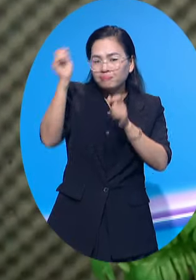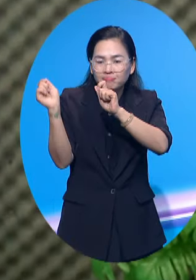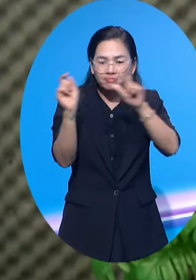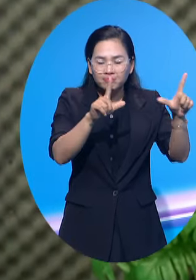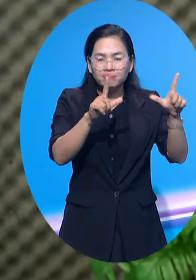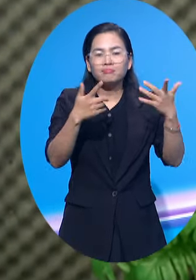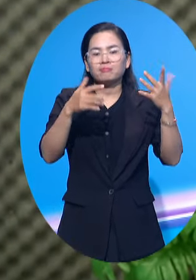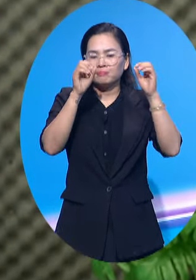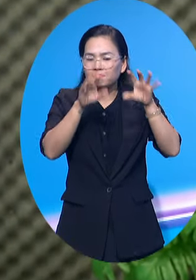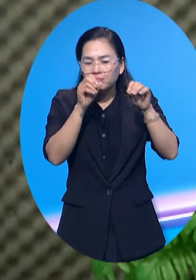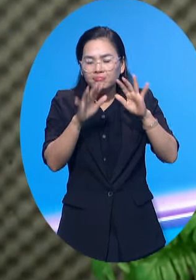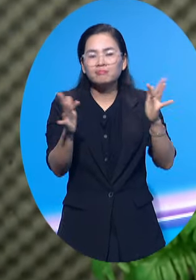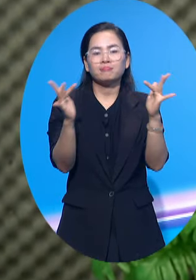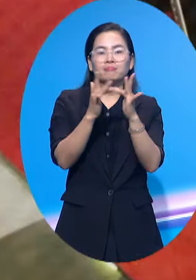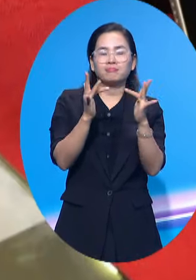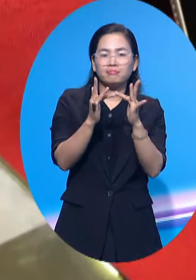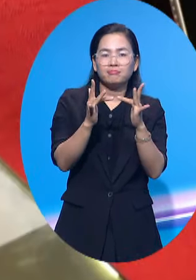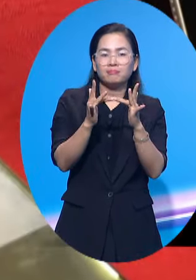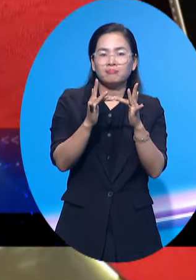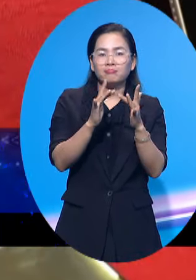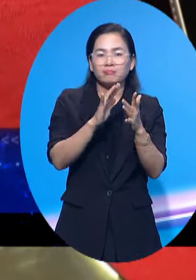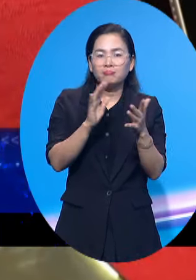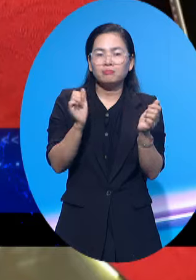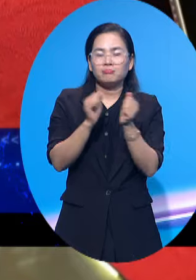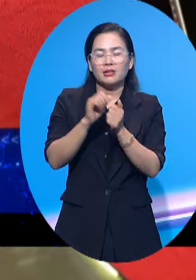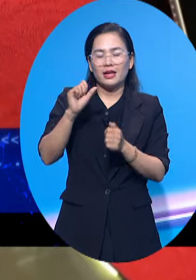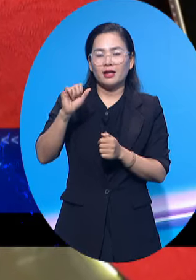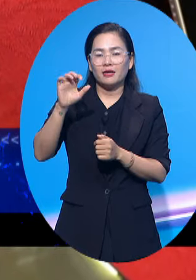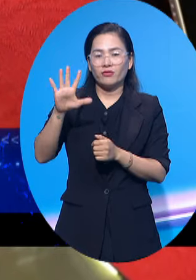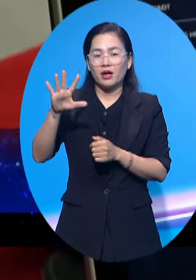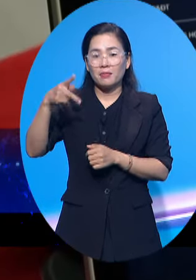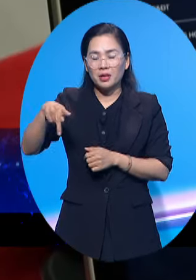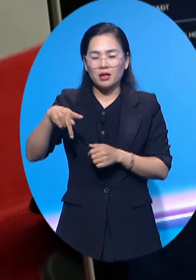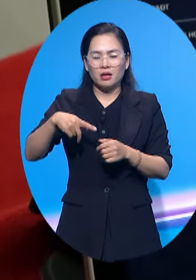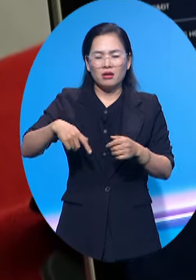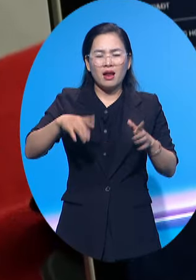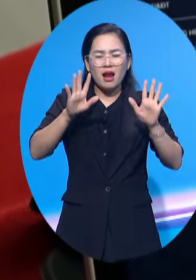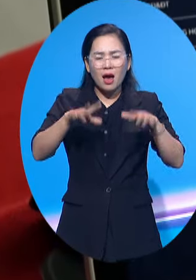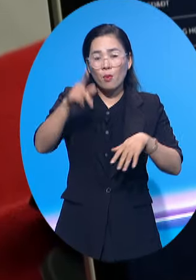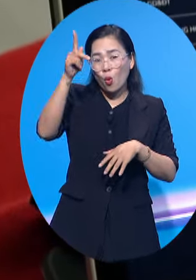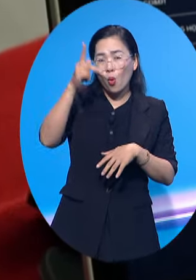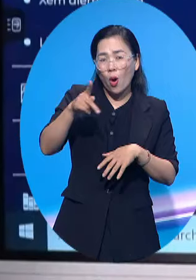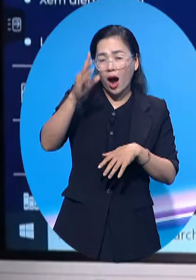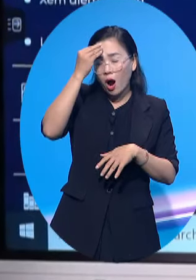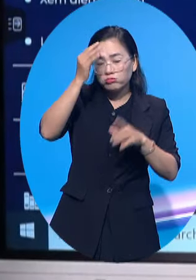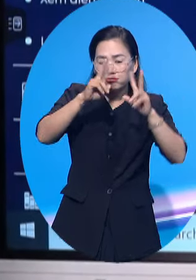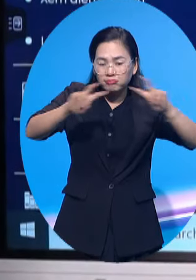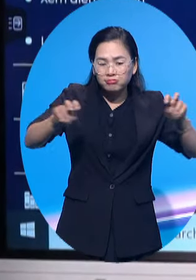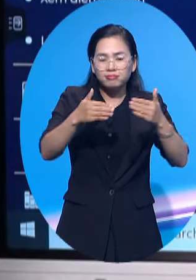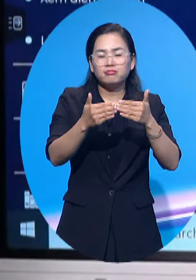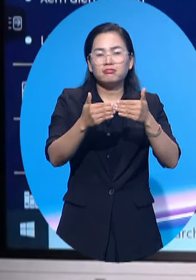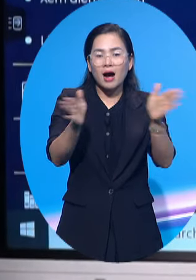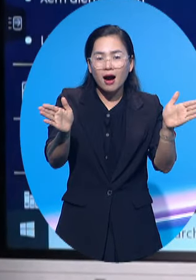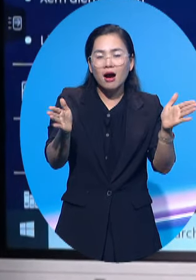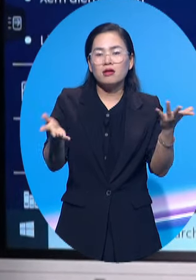công cụ soạn giảng tương tác H5P giúp giáo viên dễ dàng tạo ra các khóa học, theo dõi tiến độ học tập và tăng cường sự tham gia